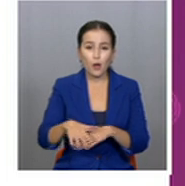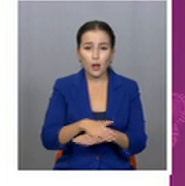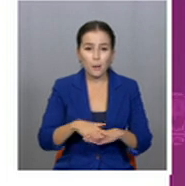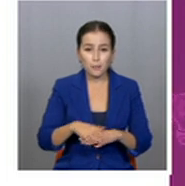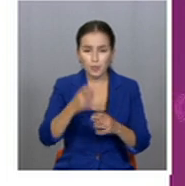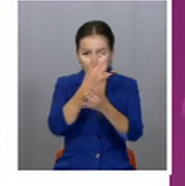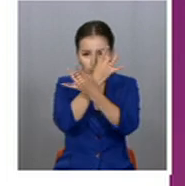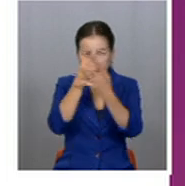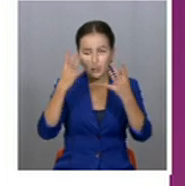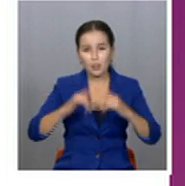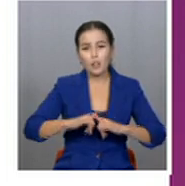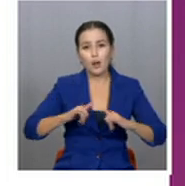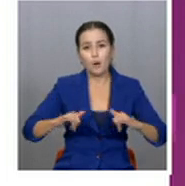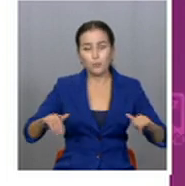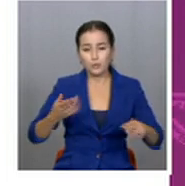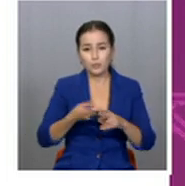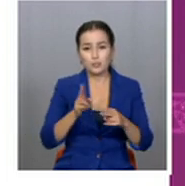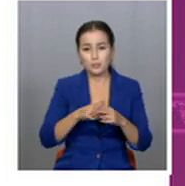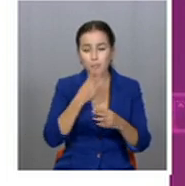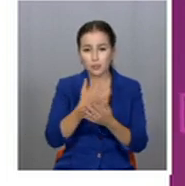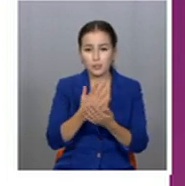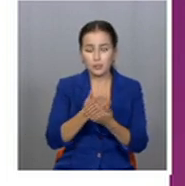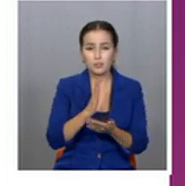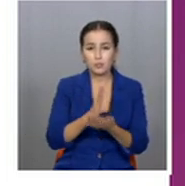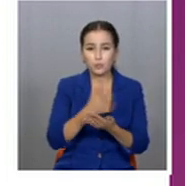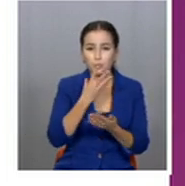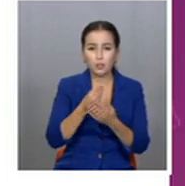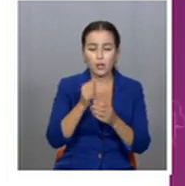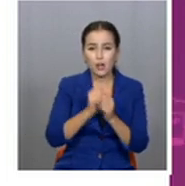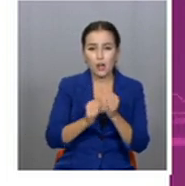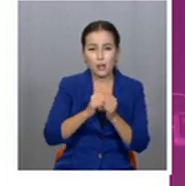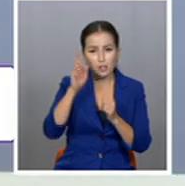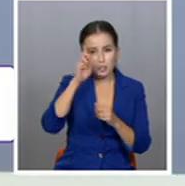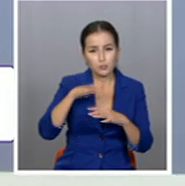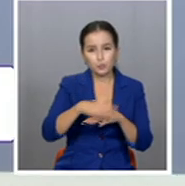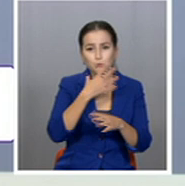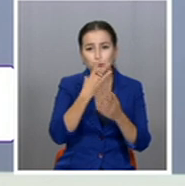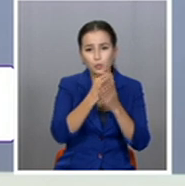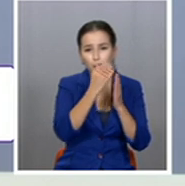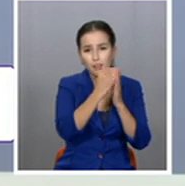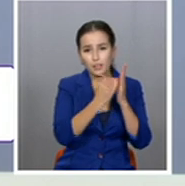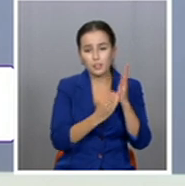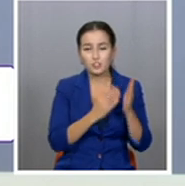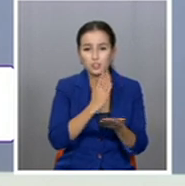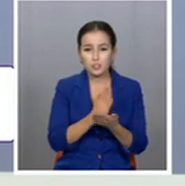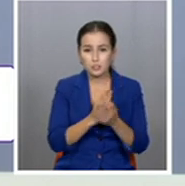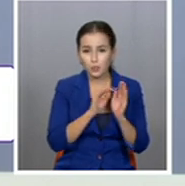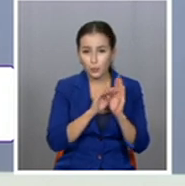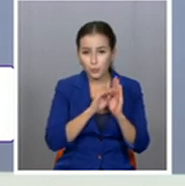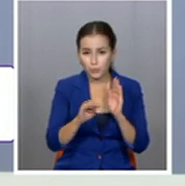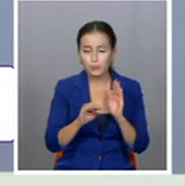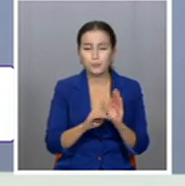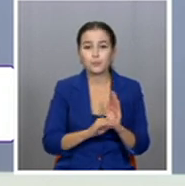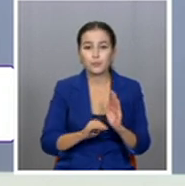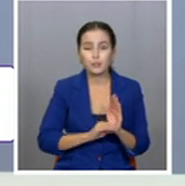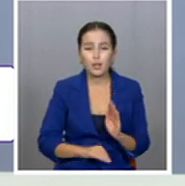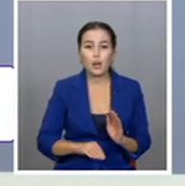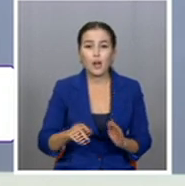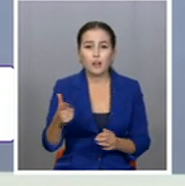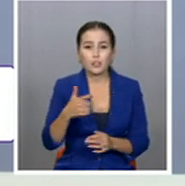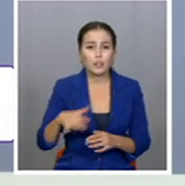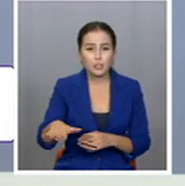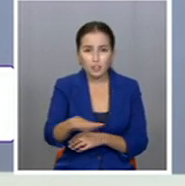және әр елде әр түрлі дәрежеде өтеді екен. Табиғи, географиялық факторлар және